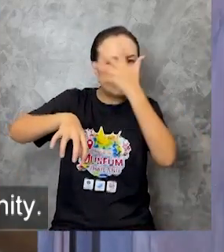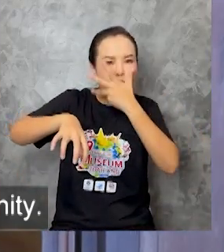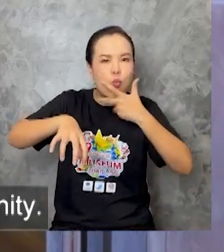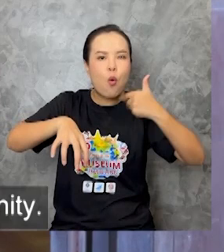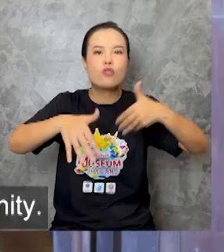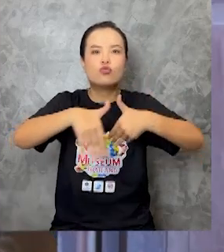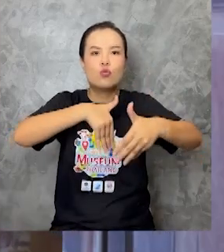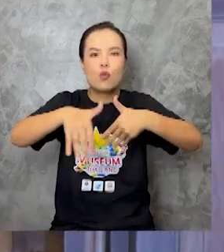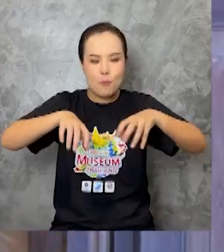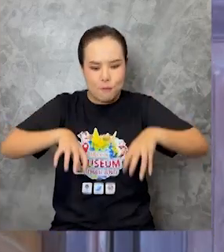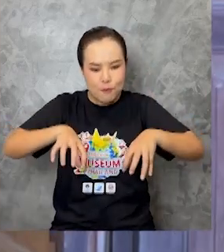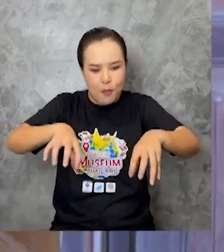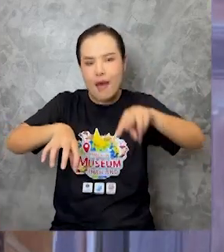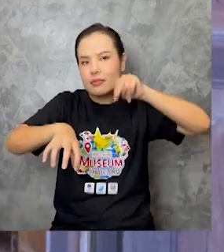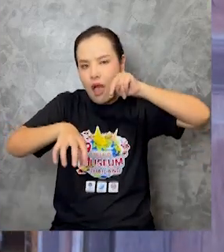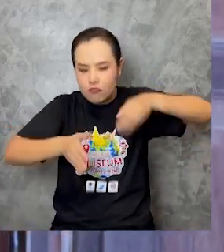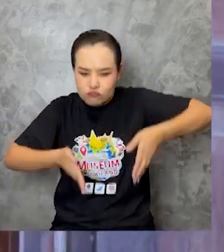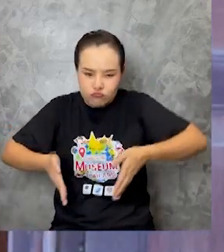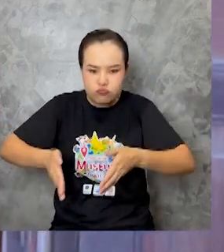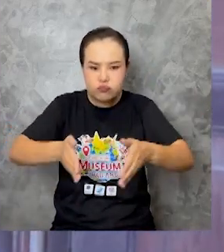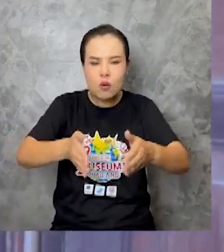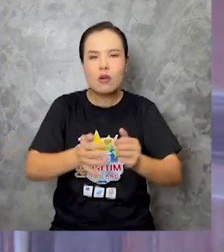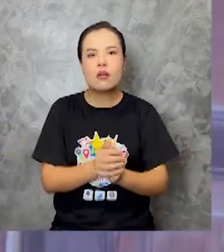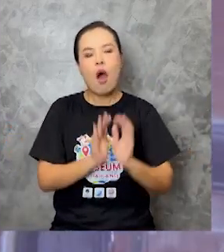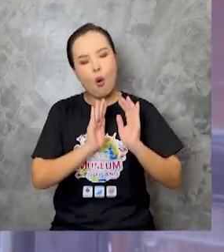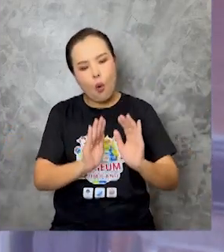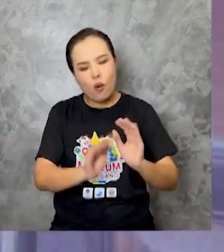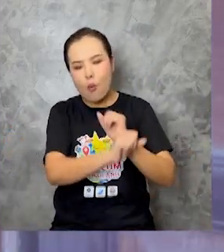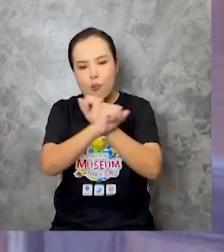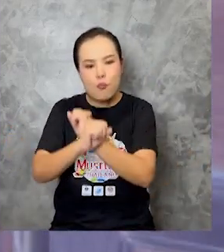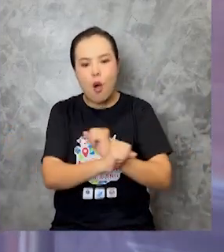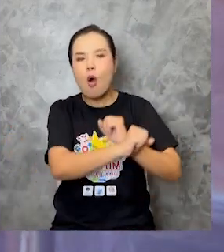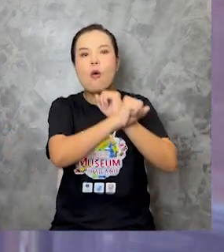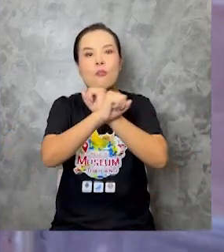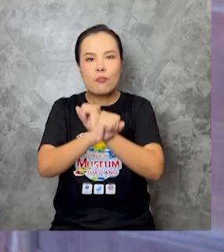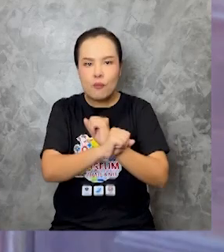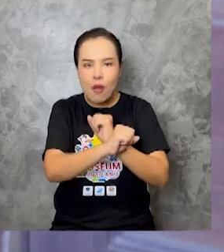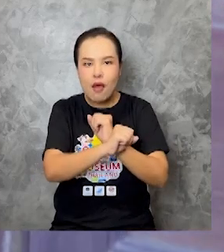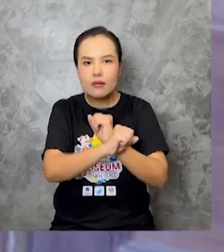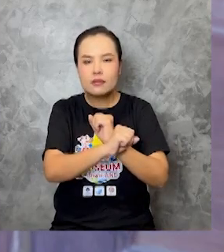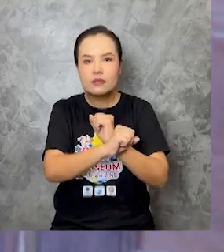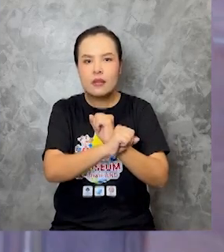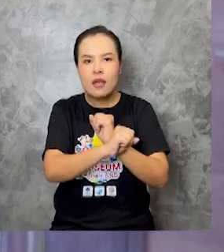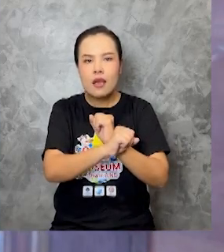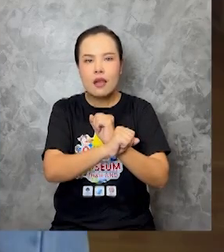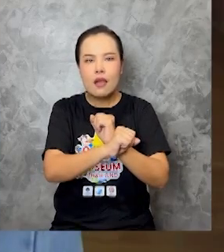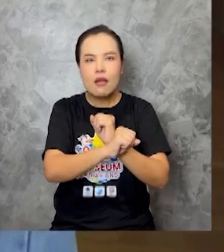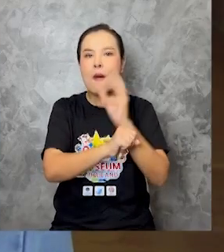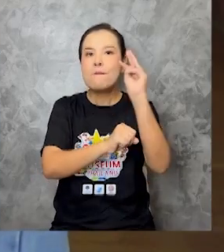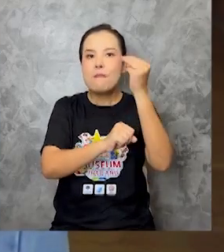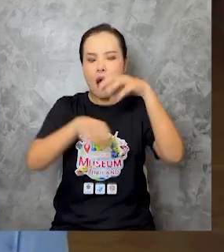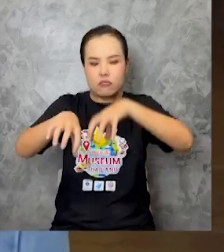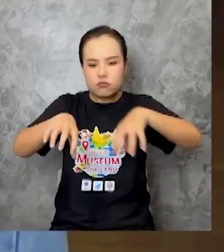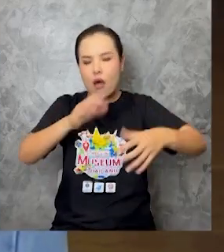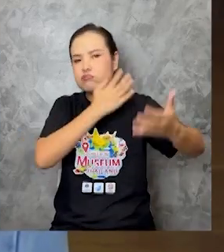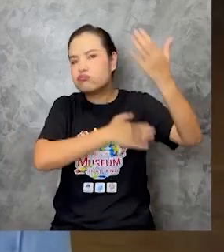ริมน้ำจันทบุรีบ้านนี้ถือเป็นบ้านเรือนที่ยังเก็บรักษารูปแบบการใช้งานของตัวอาคารใน